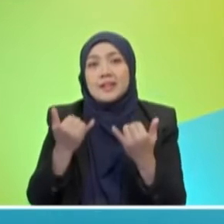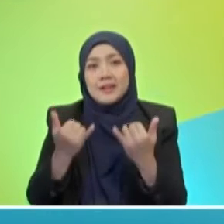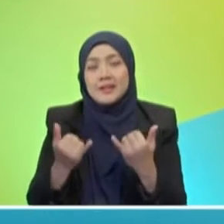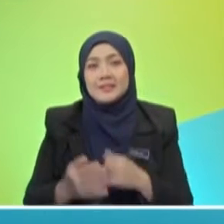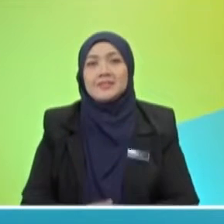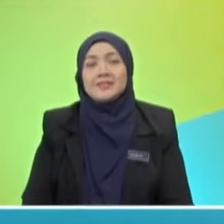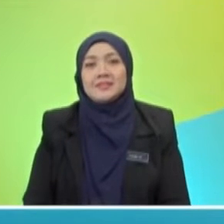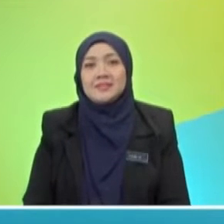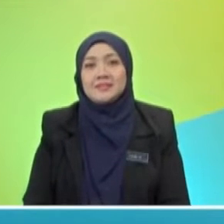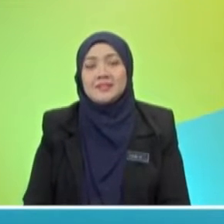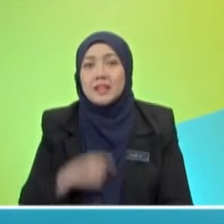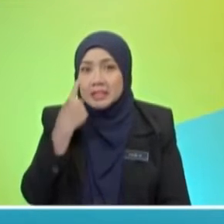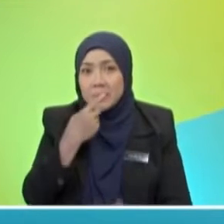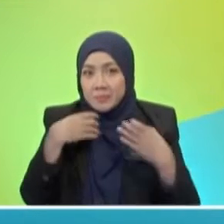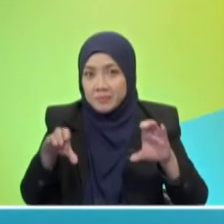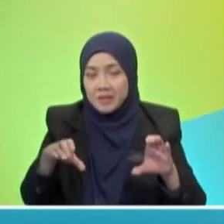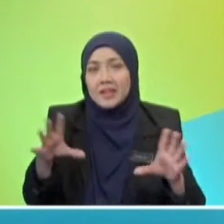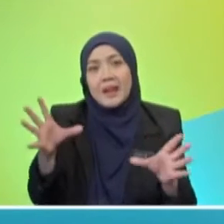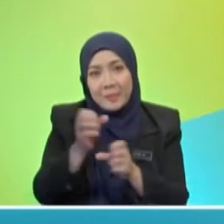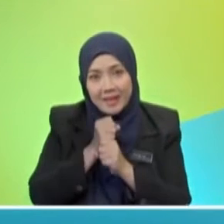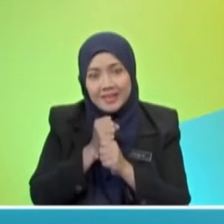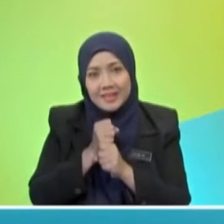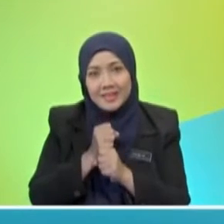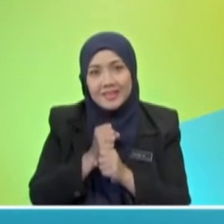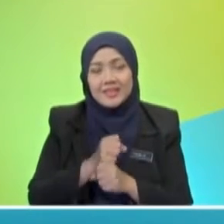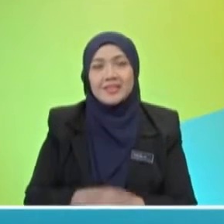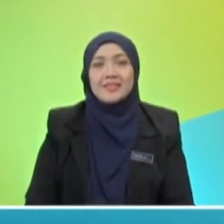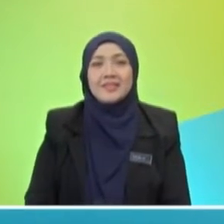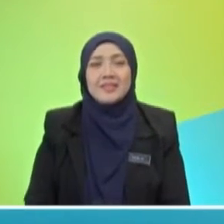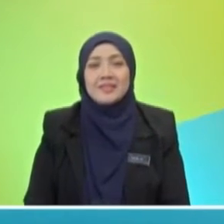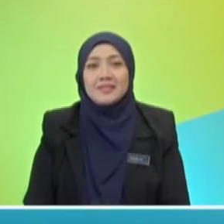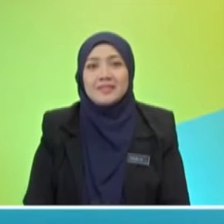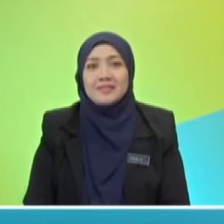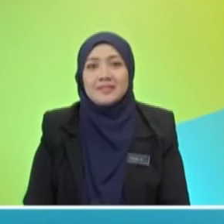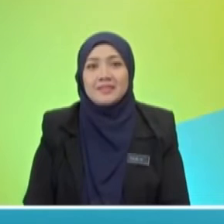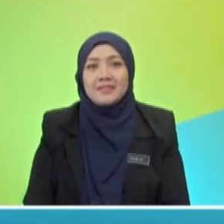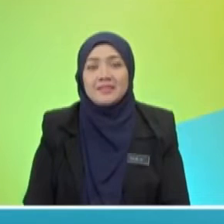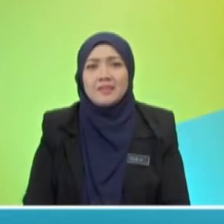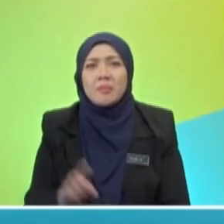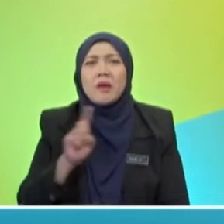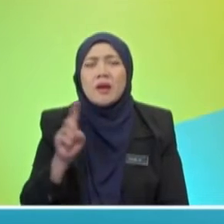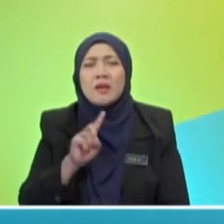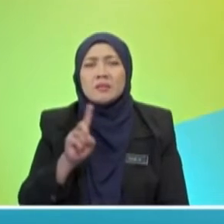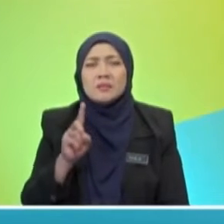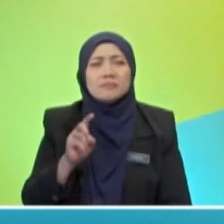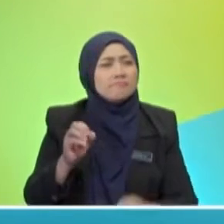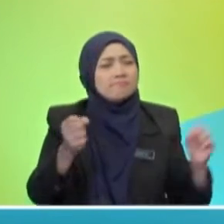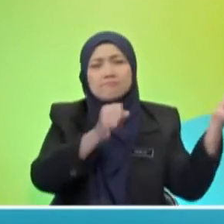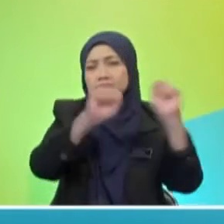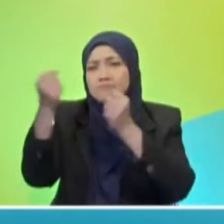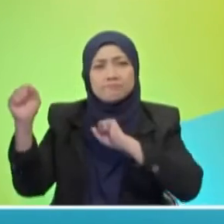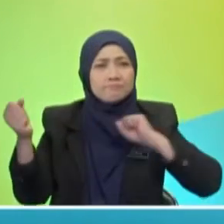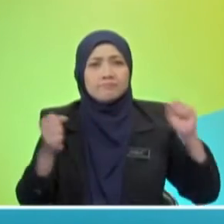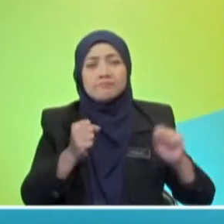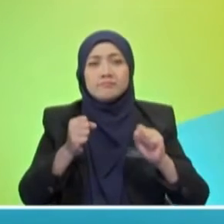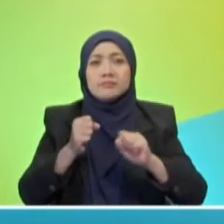Kita lihat siapa cepat dia dapat. Jom tulis. Okey, bagaimana suasana di tempat itu? Kalau